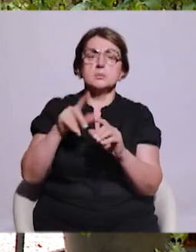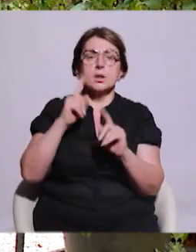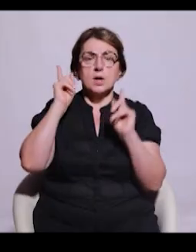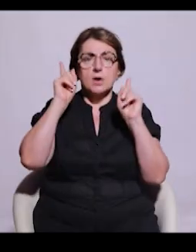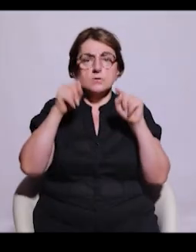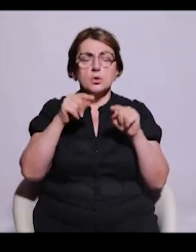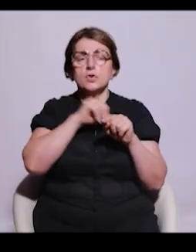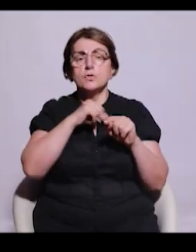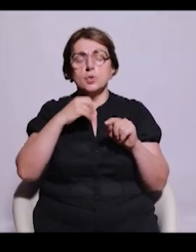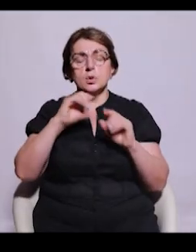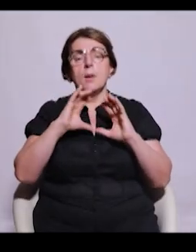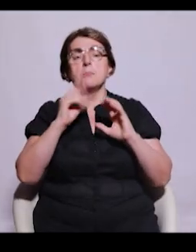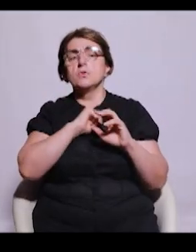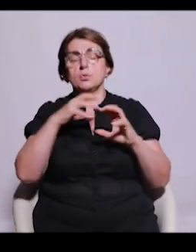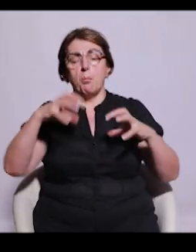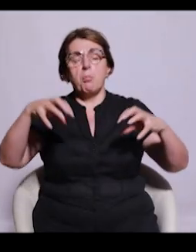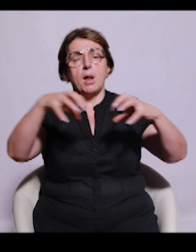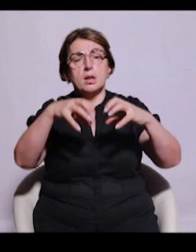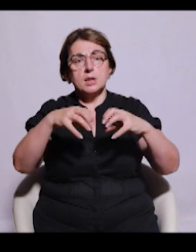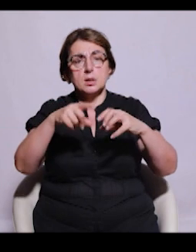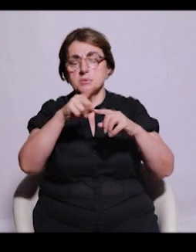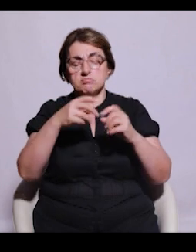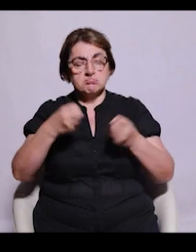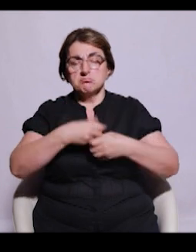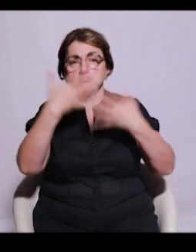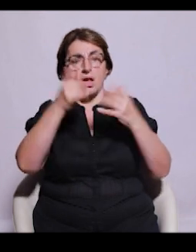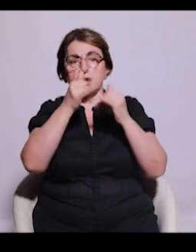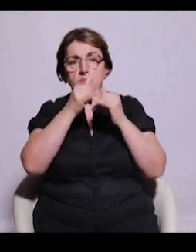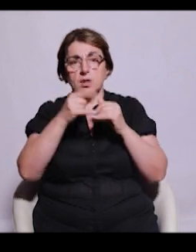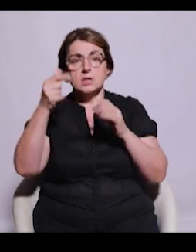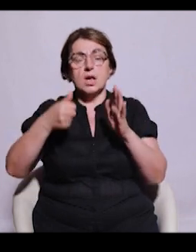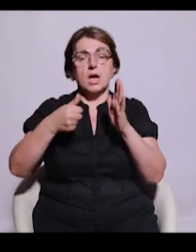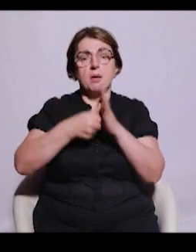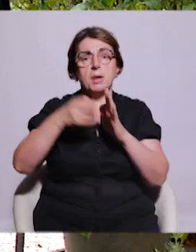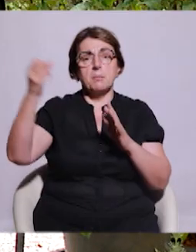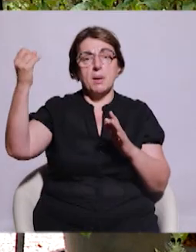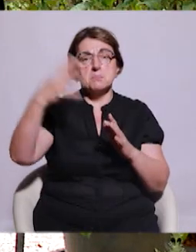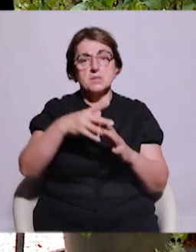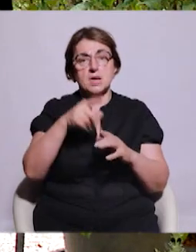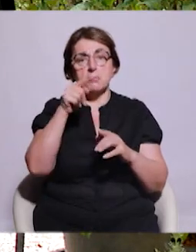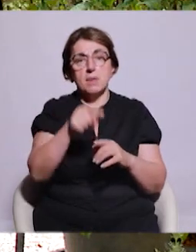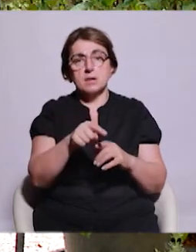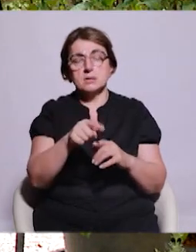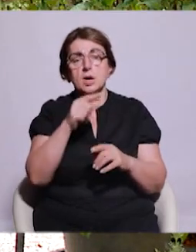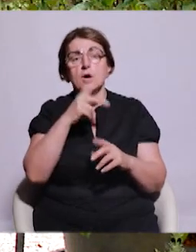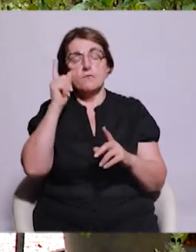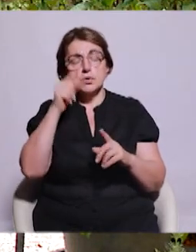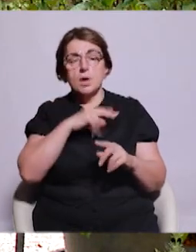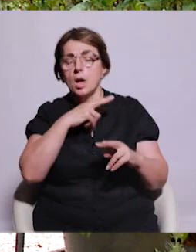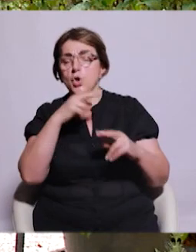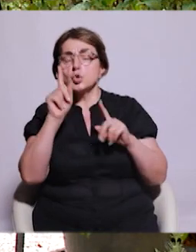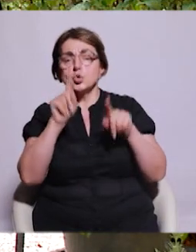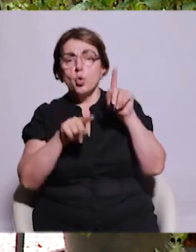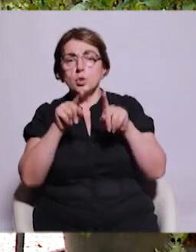რომ პლანეტებს ნათება არ შეუძლიათ და ისინი მზის სინათლით ნათდებიან. გავიგეთ, რომ მზის სისტემაში ზოგიერთი პლანეტა ერთმანეთს გავს,